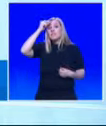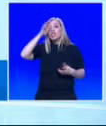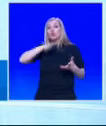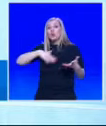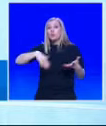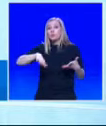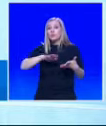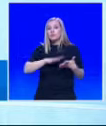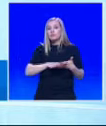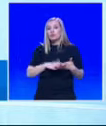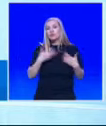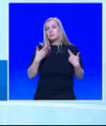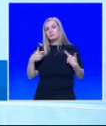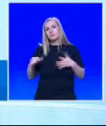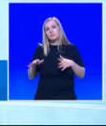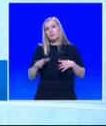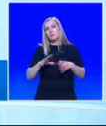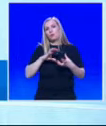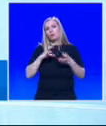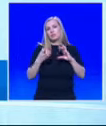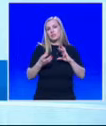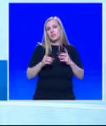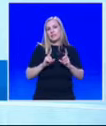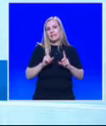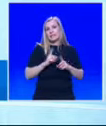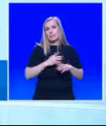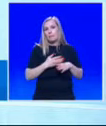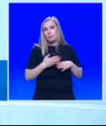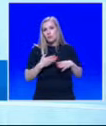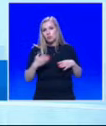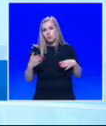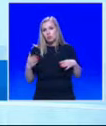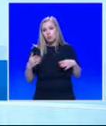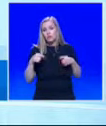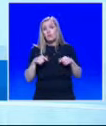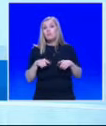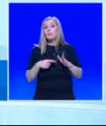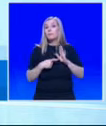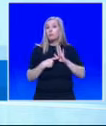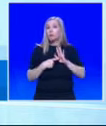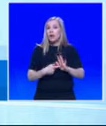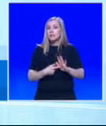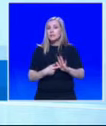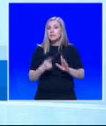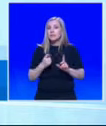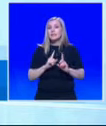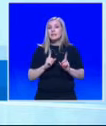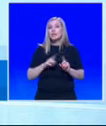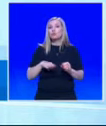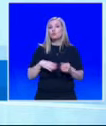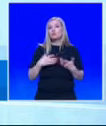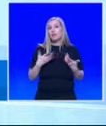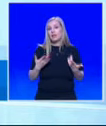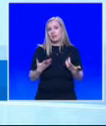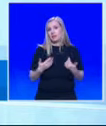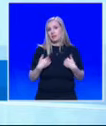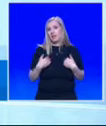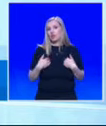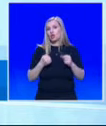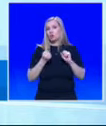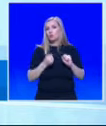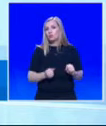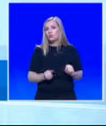политическа нестабилност. Политическа нестабилност, която показа, един недостатък на нашата конституция.